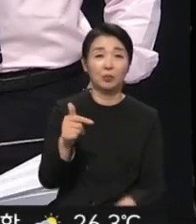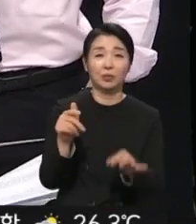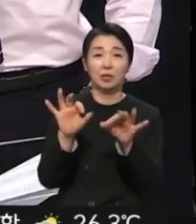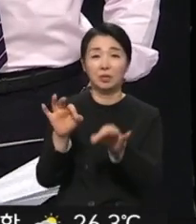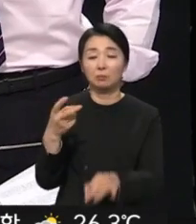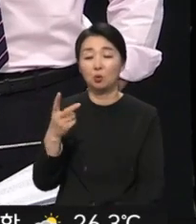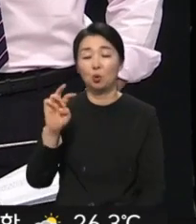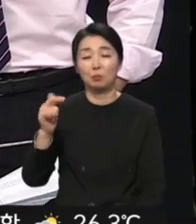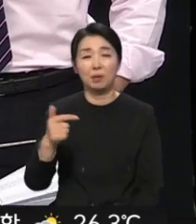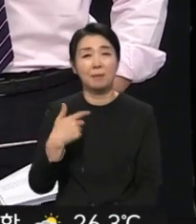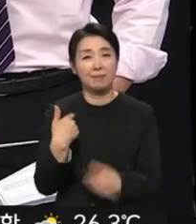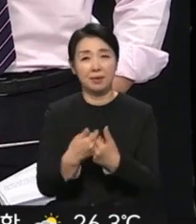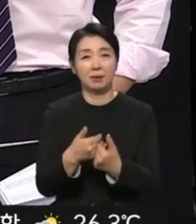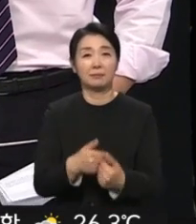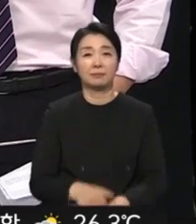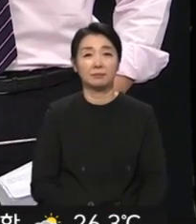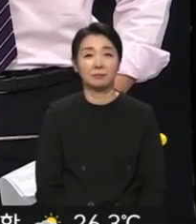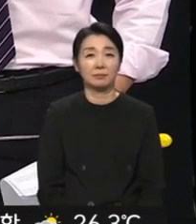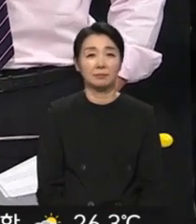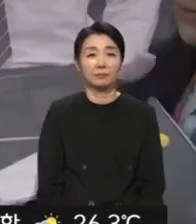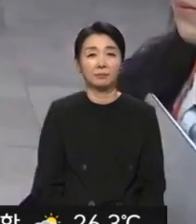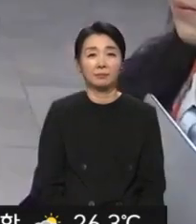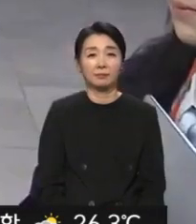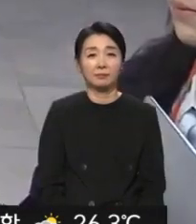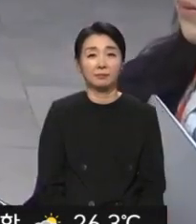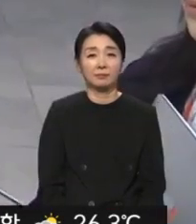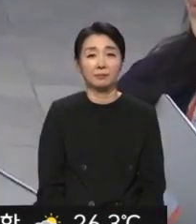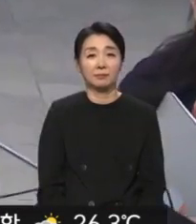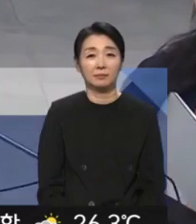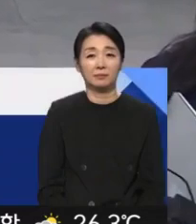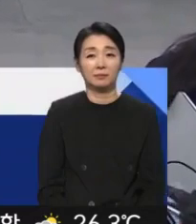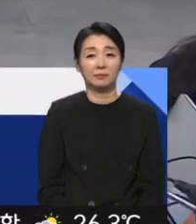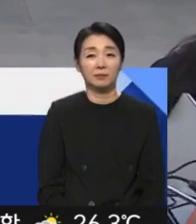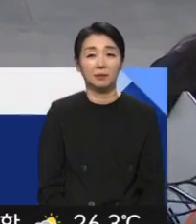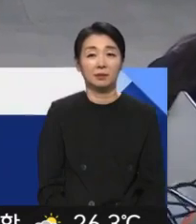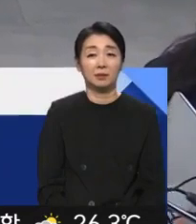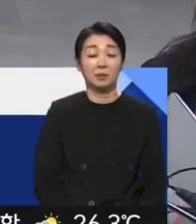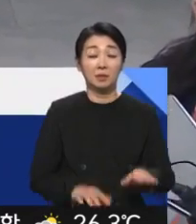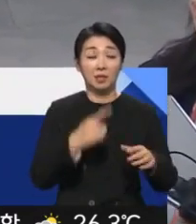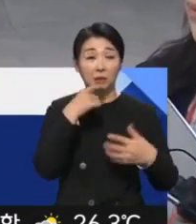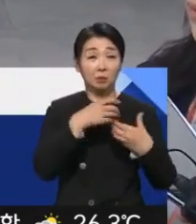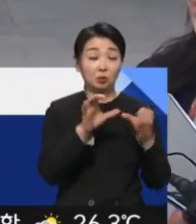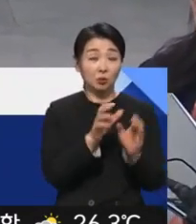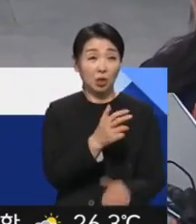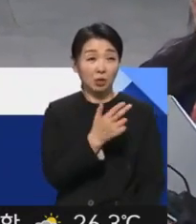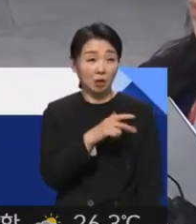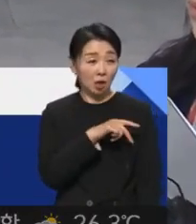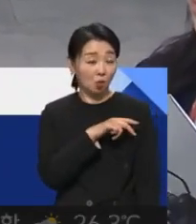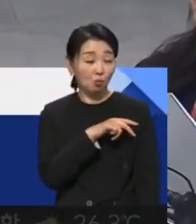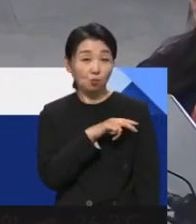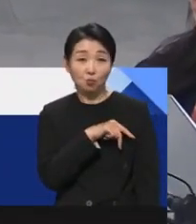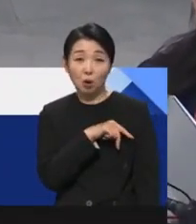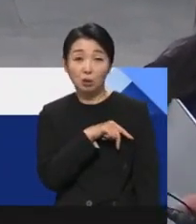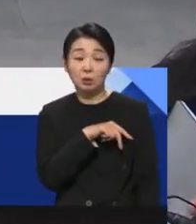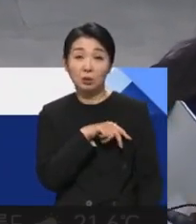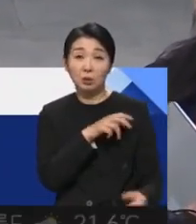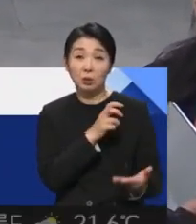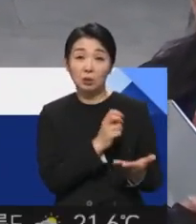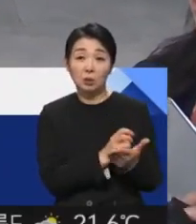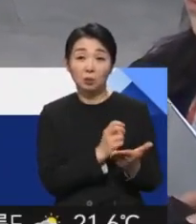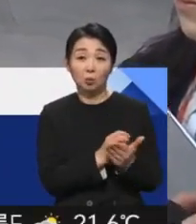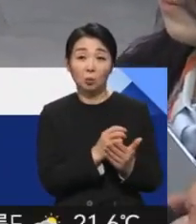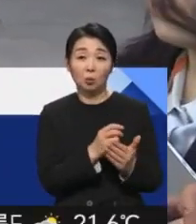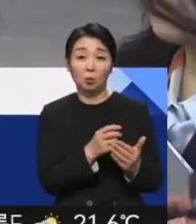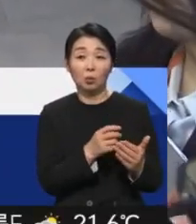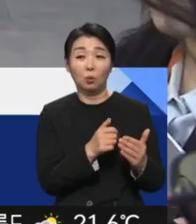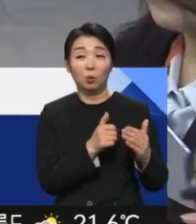이 반대 목소리를 냈다고 합니다. 지금 현재 민주당 대의원 제도가 그런 대표 민주주의를 제대로 실현하지